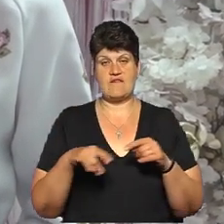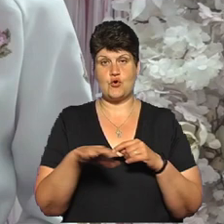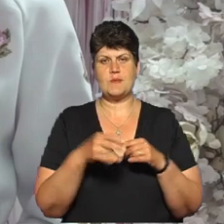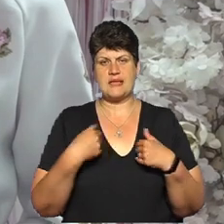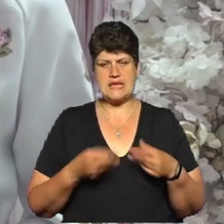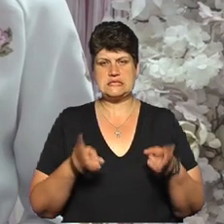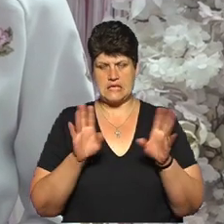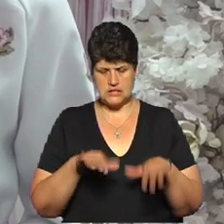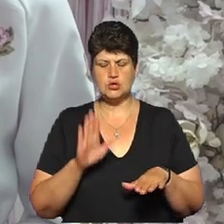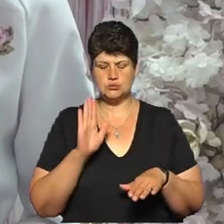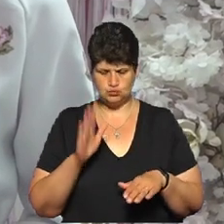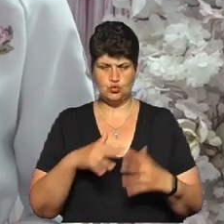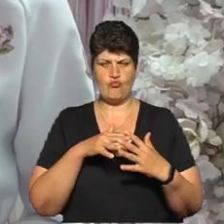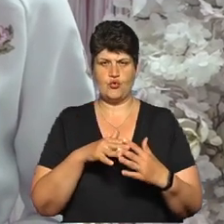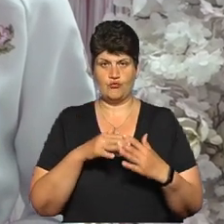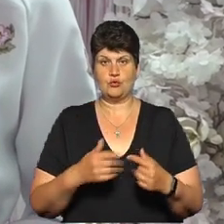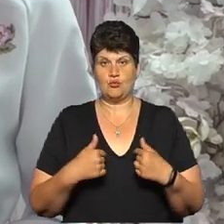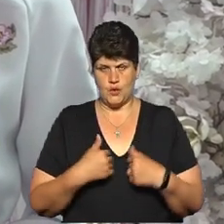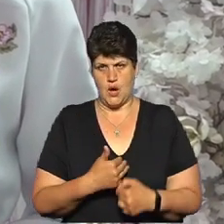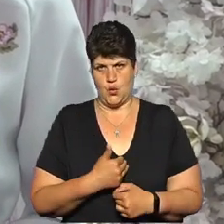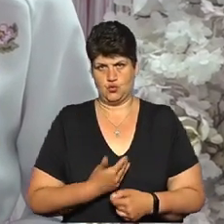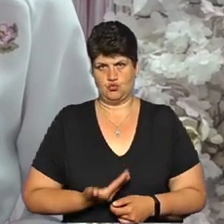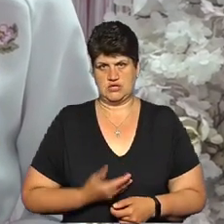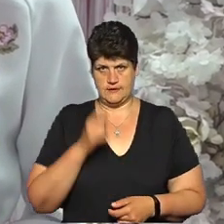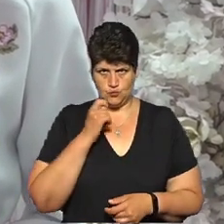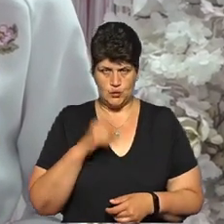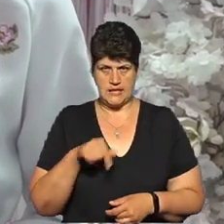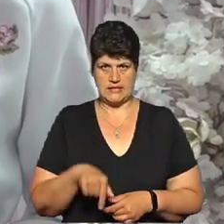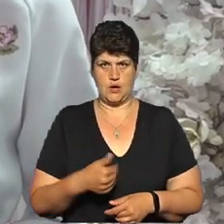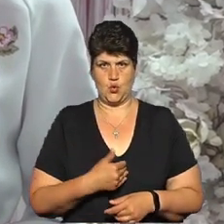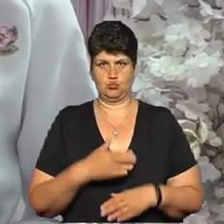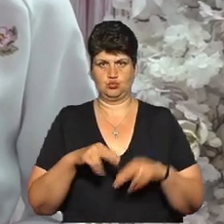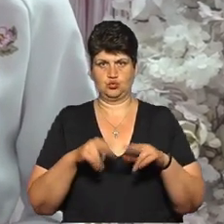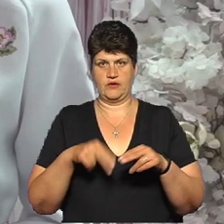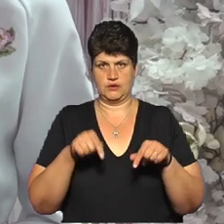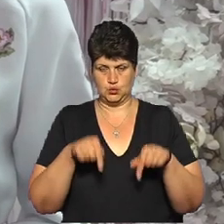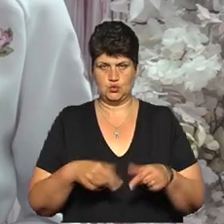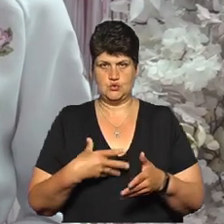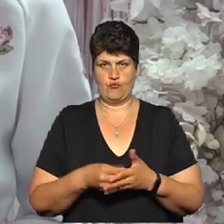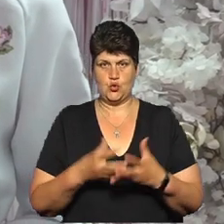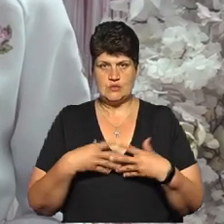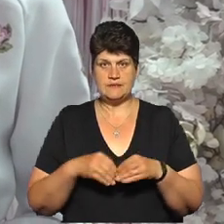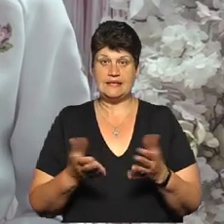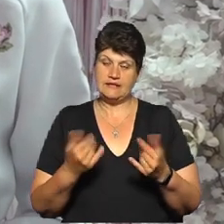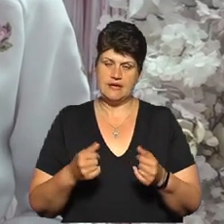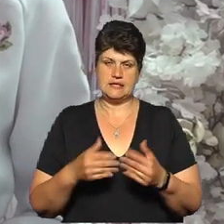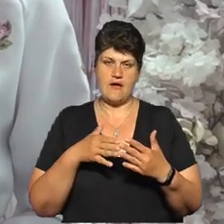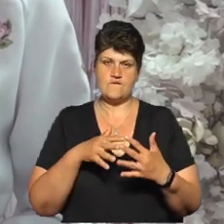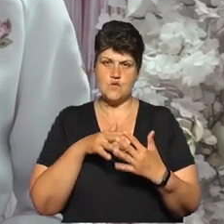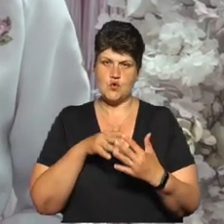воювати, тому що я хочу жити в Україні. Я хочу тут будувати свою сім'ю. Давайте воювати і боротися за свободу.